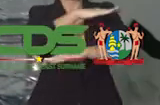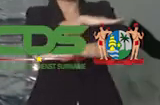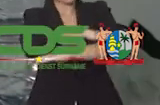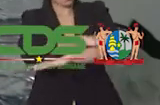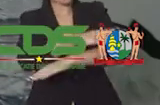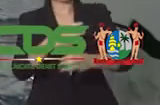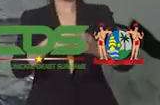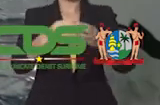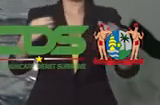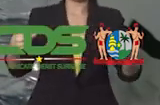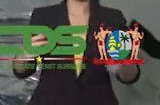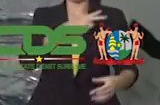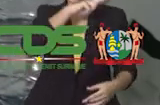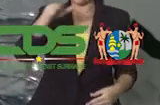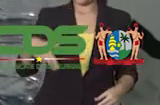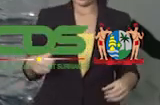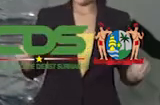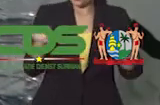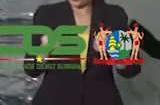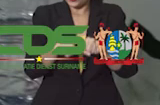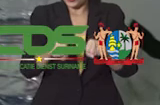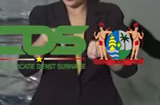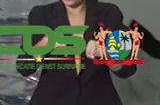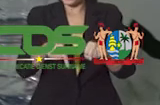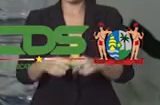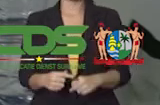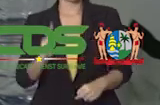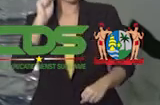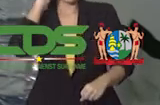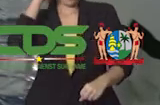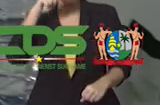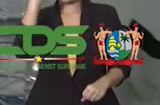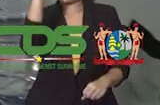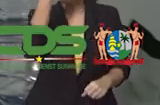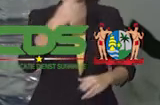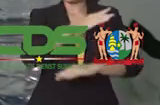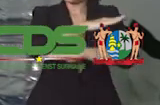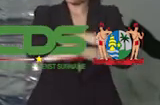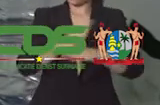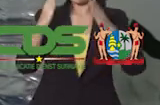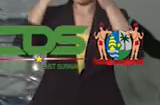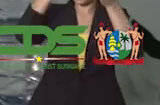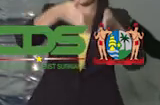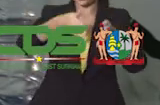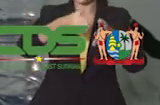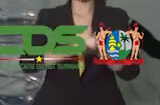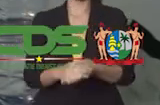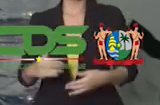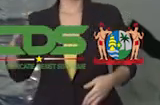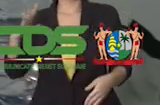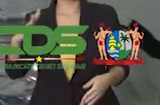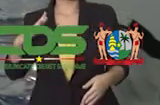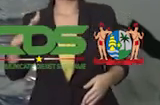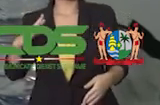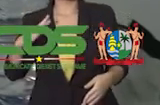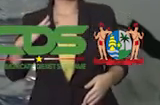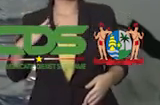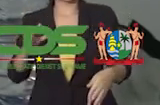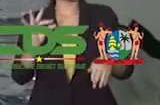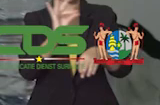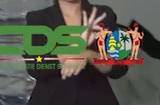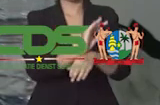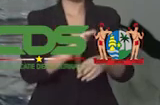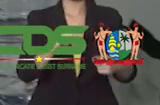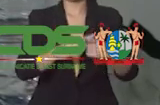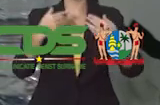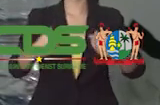druk mee bezig. Morgen wordt de eerste school bezocht. Het ministerie van Onderwijs en het ministerie van